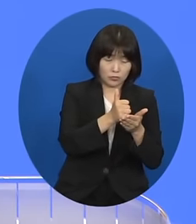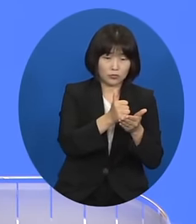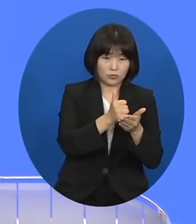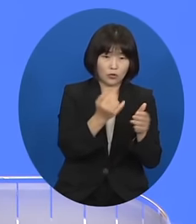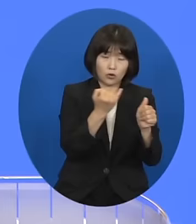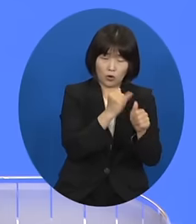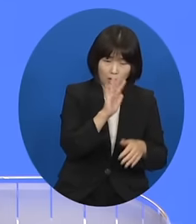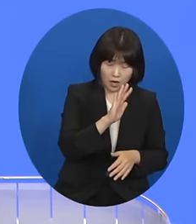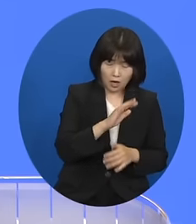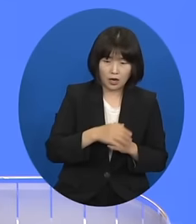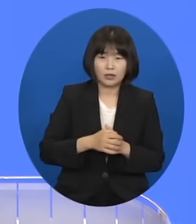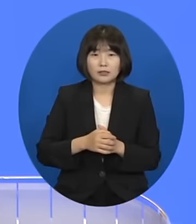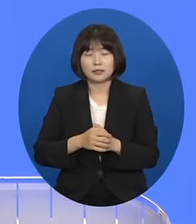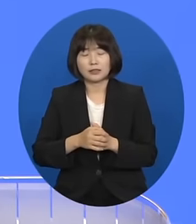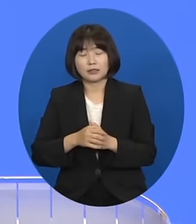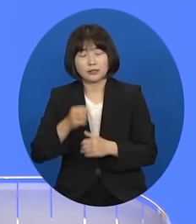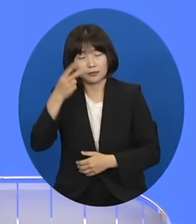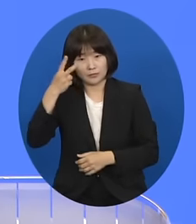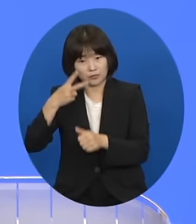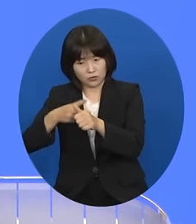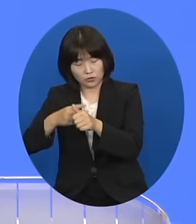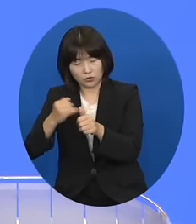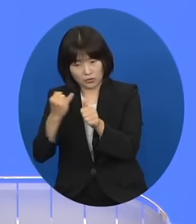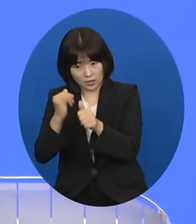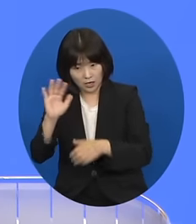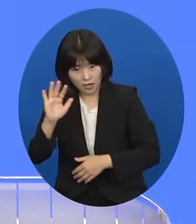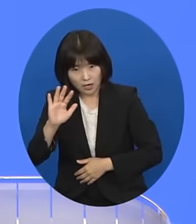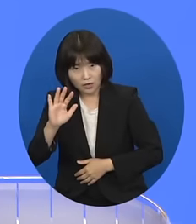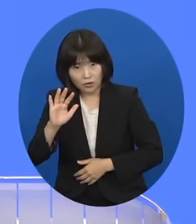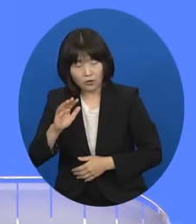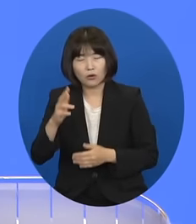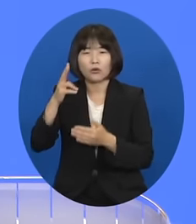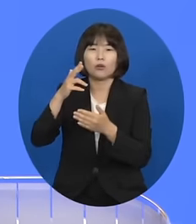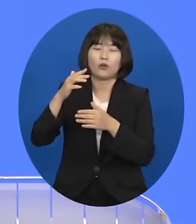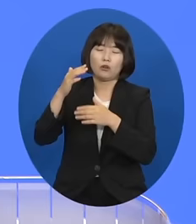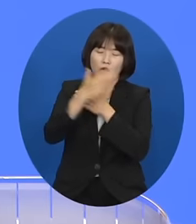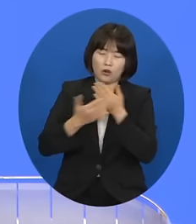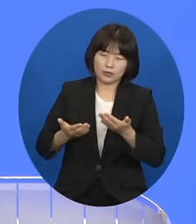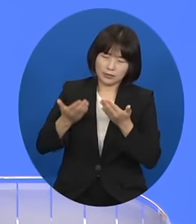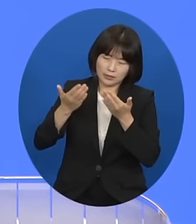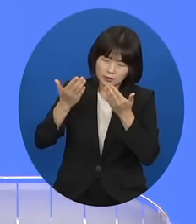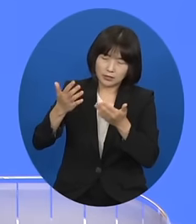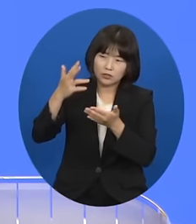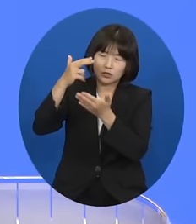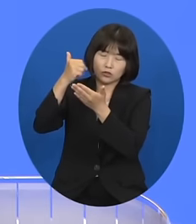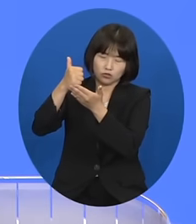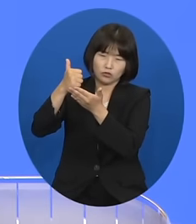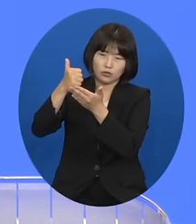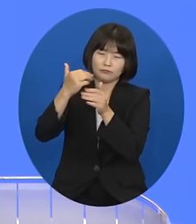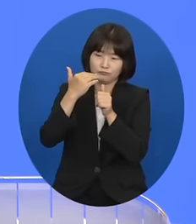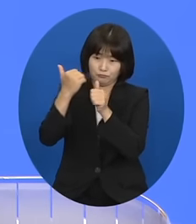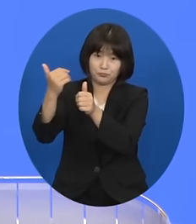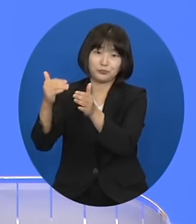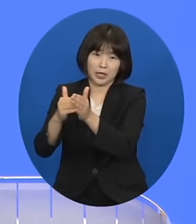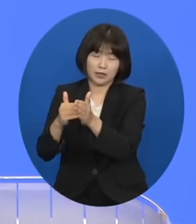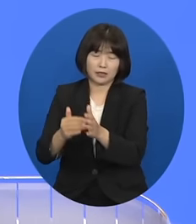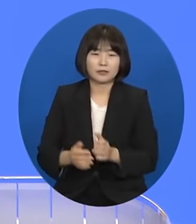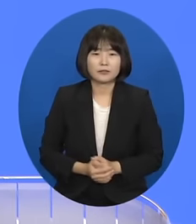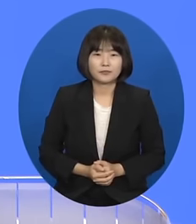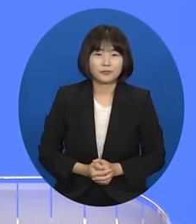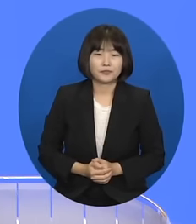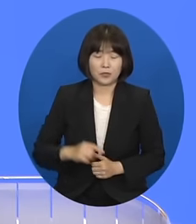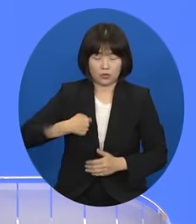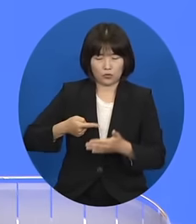제자들도 혼자 살다가 헌신하다가 주님의 부르심을 받았습니다. 그러니까 독신의 삶도